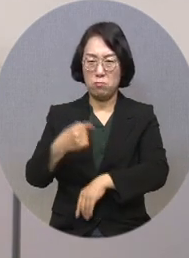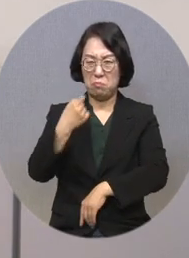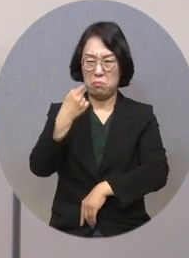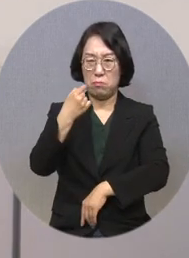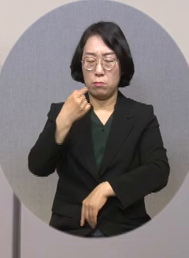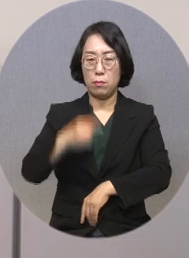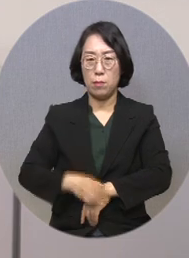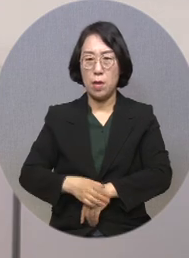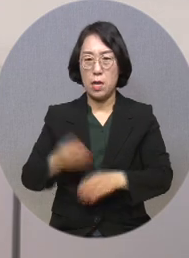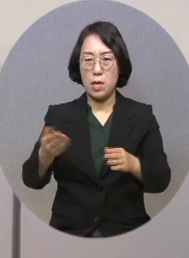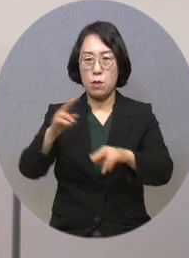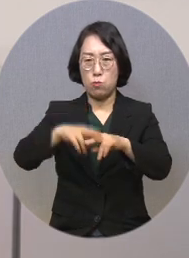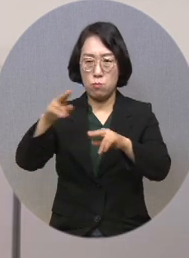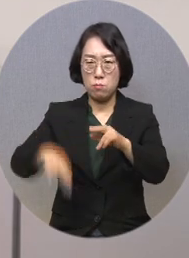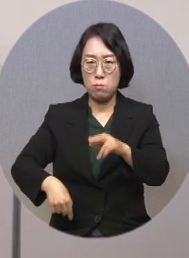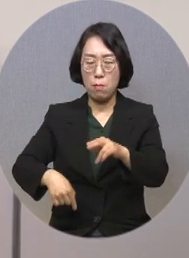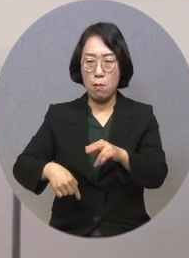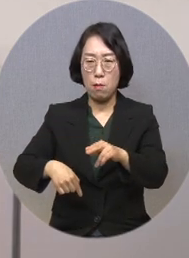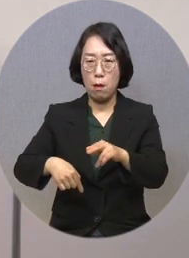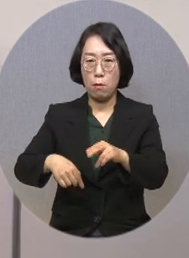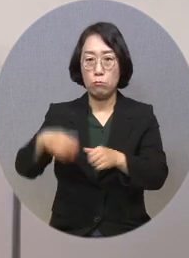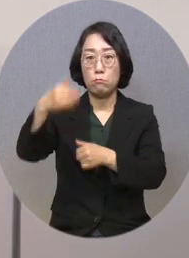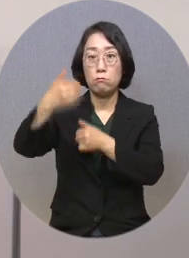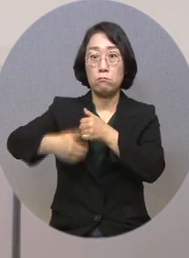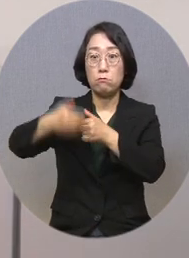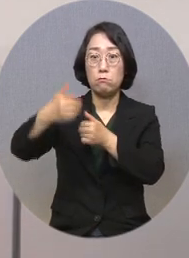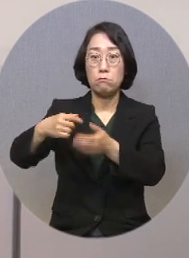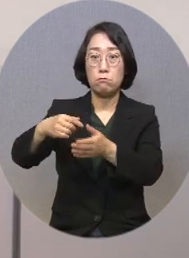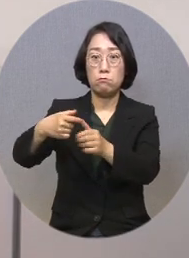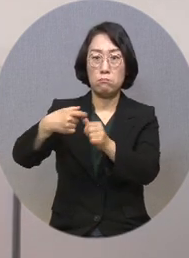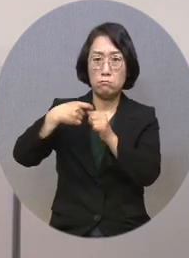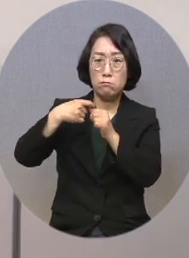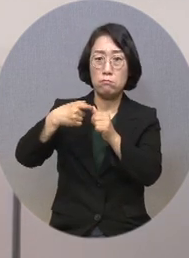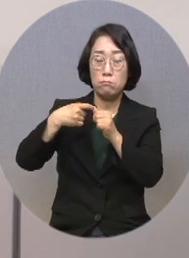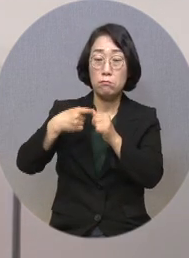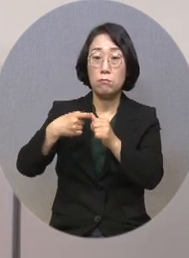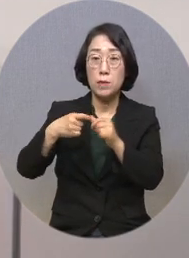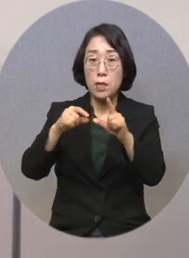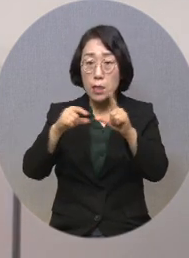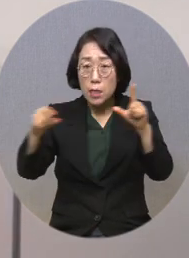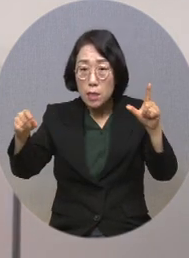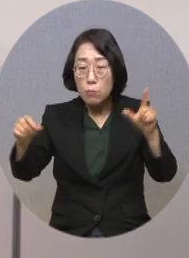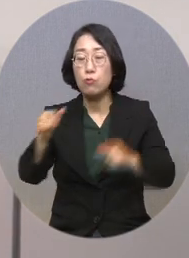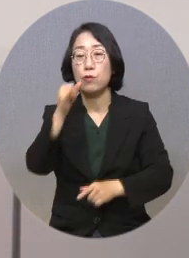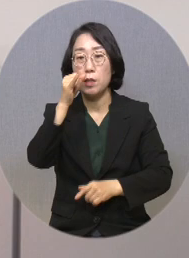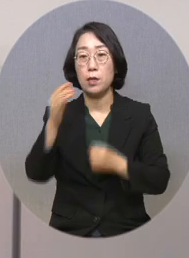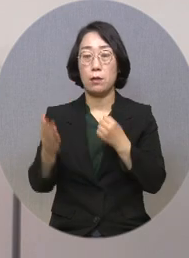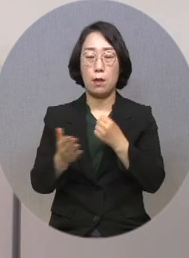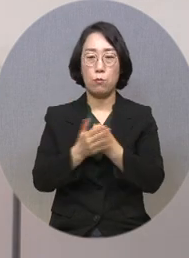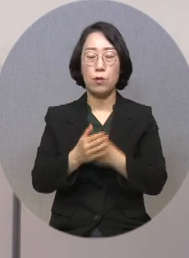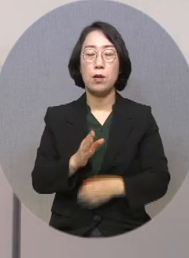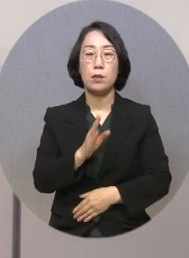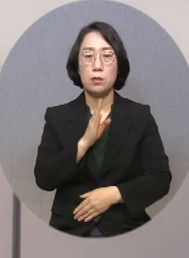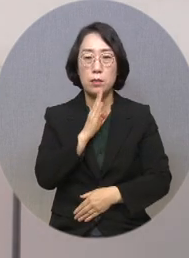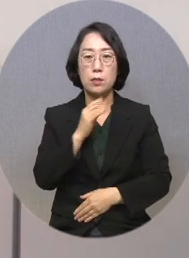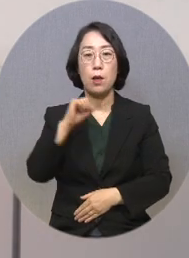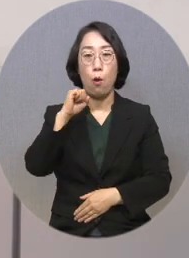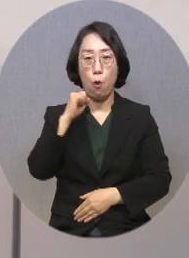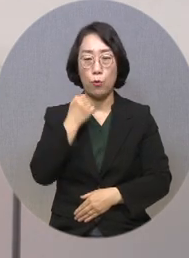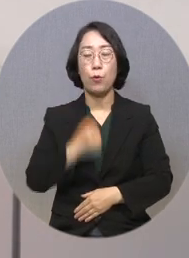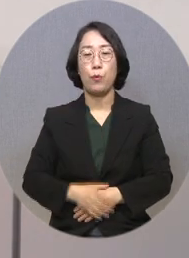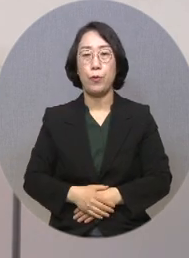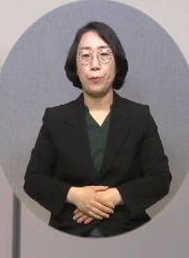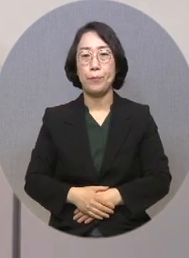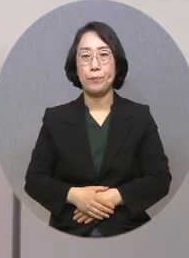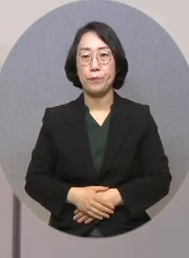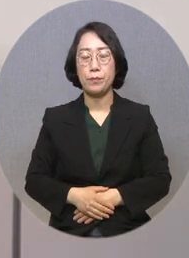퇴사를 강요하고 압박하는 일도 요양기관 일부 기관에서 벌어지고 있는 것이 현실입니다.